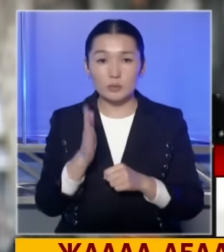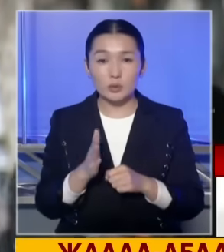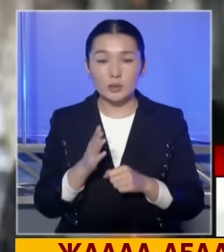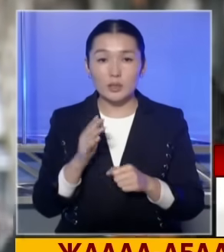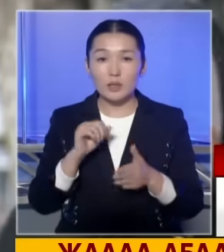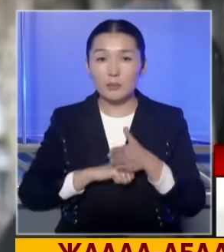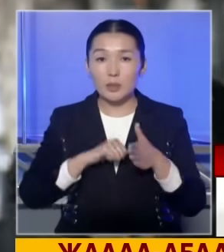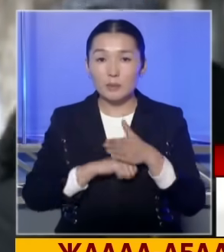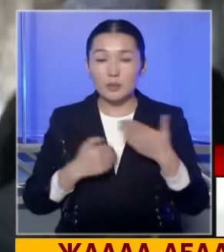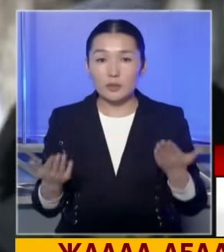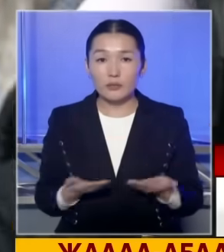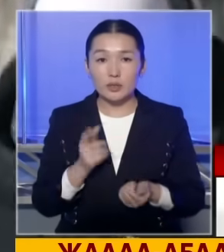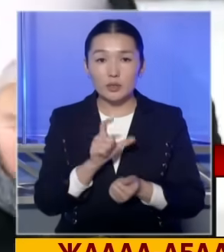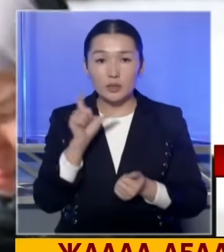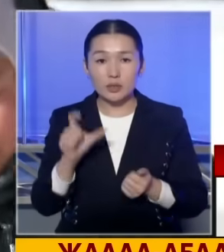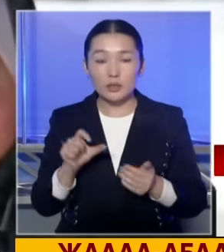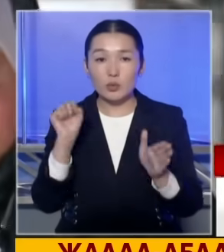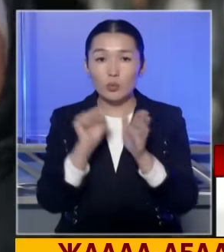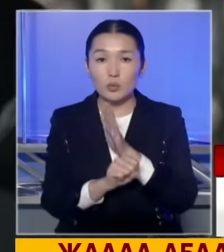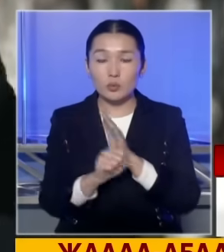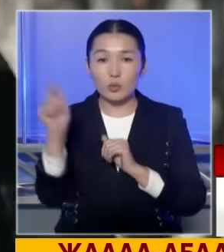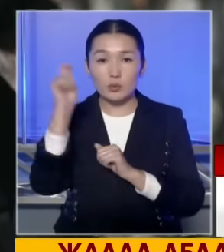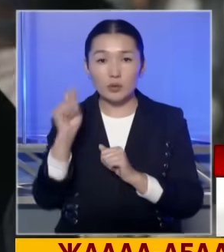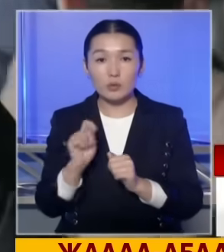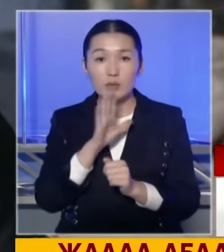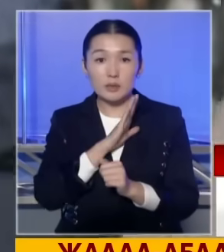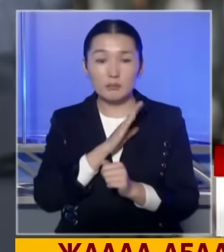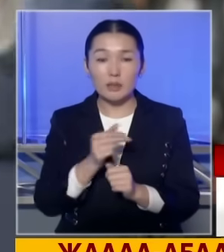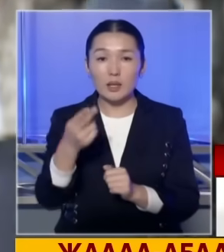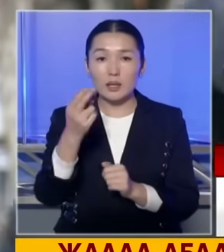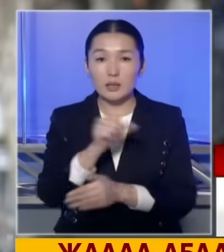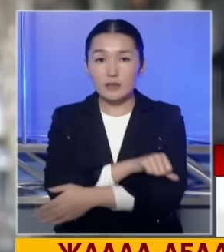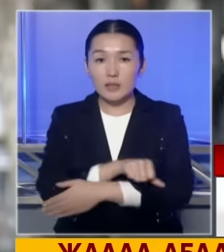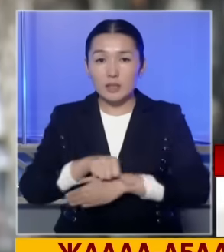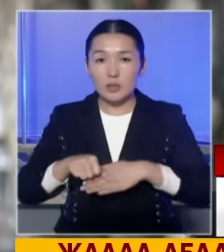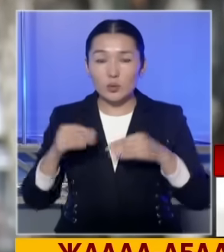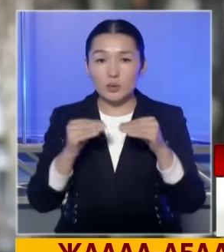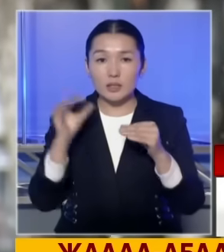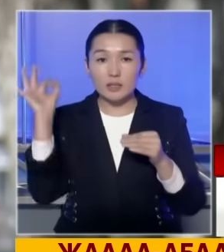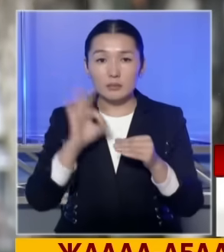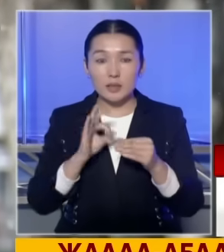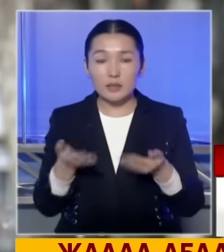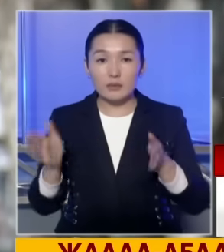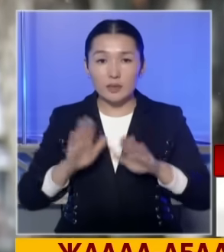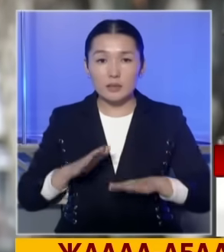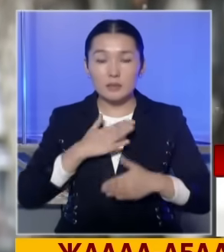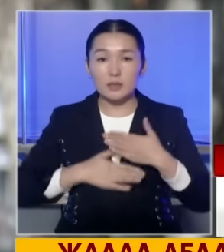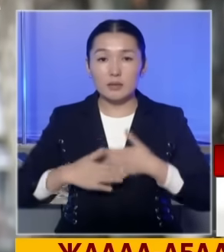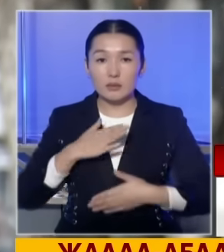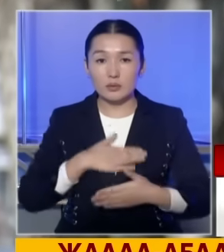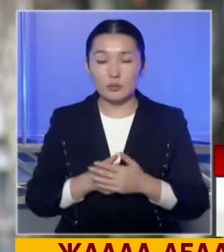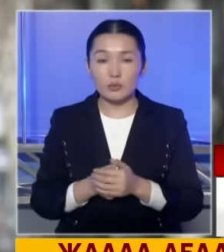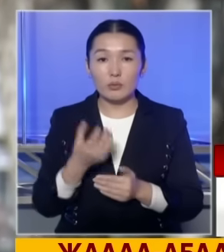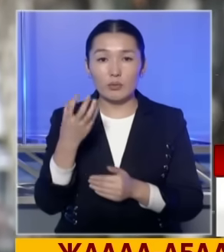Себеби адам өмүрлөрүн алган кагылышуулар болуп өттү. Анан албетте жалпы чек ара тилкесинин 10%дай гана калганы сүйүндүрбөй койбойт.